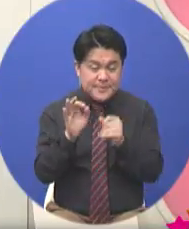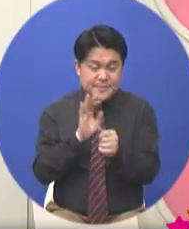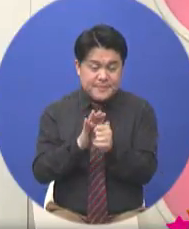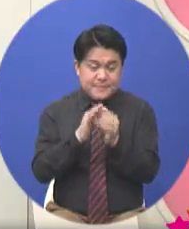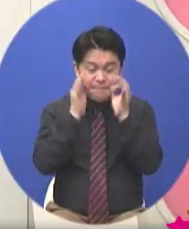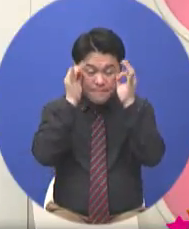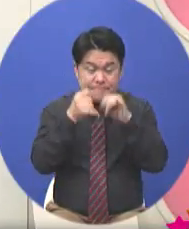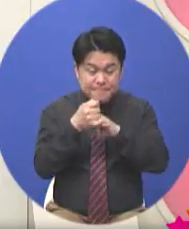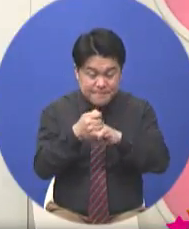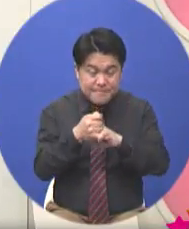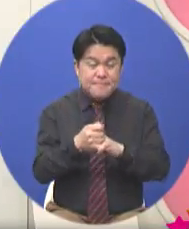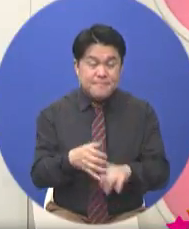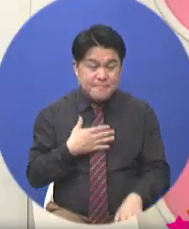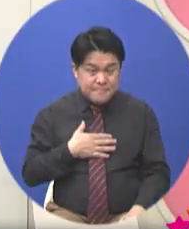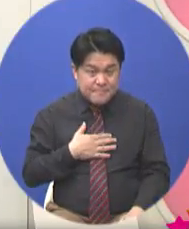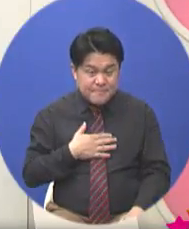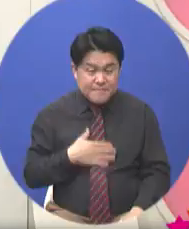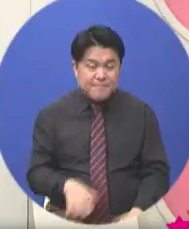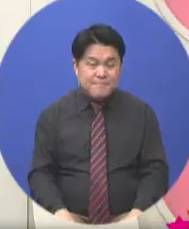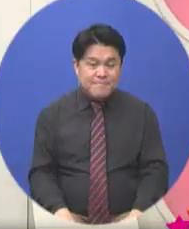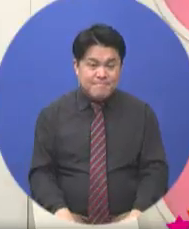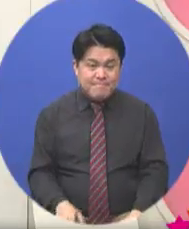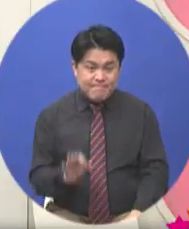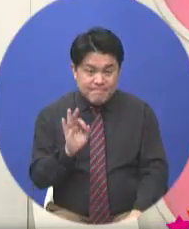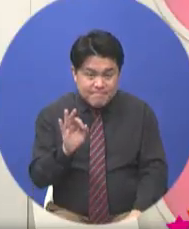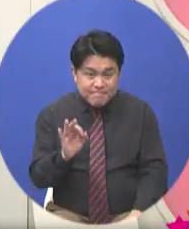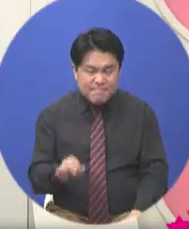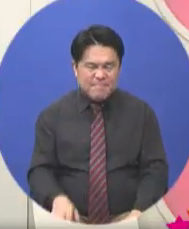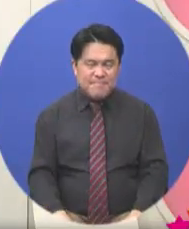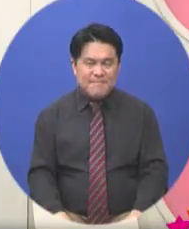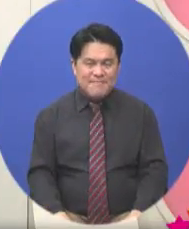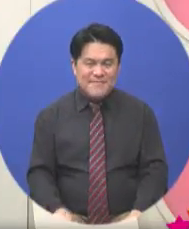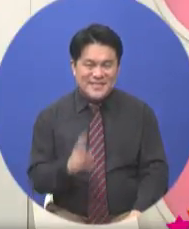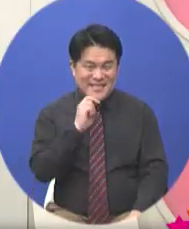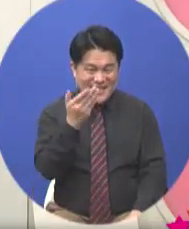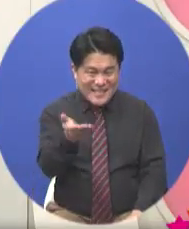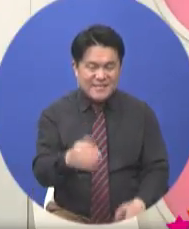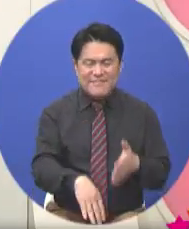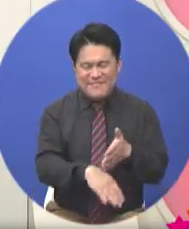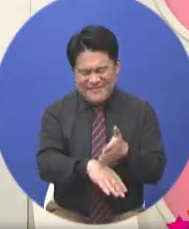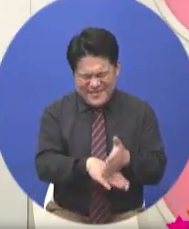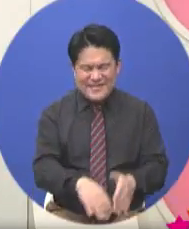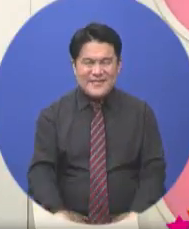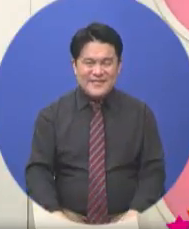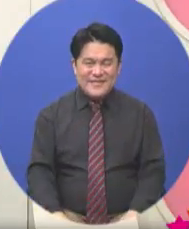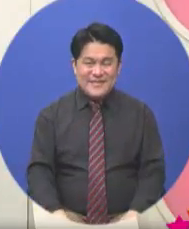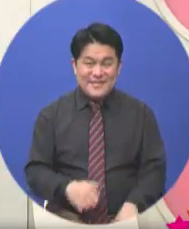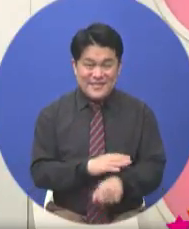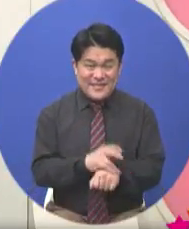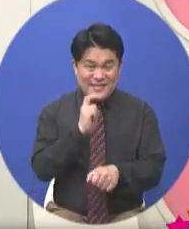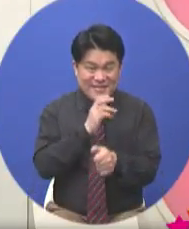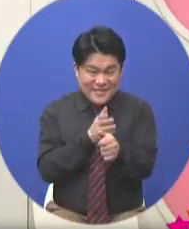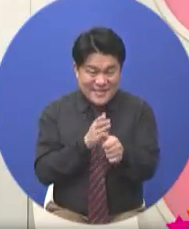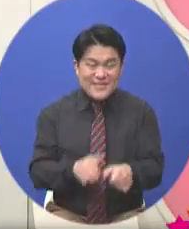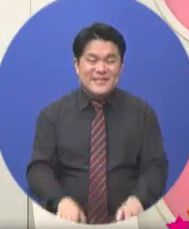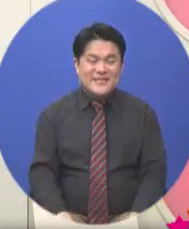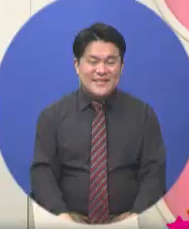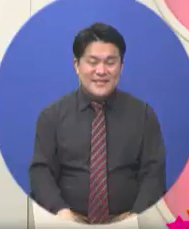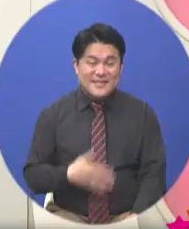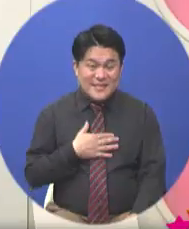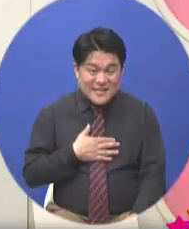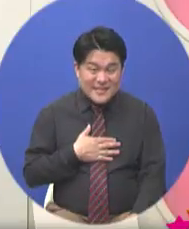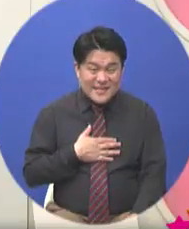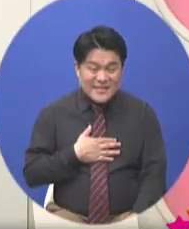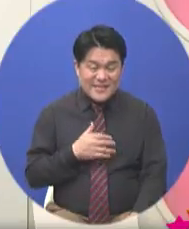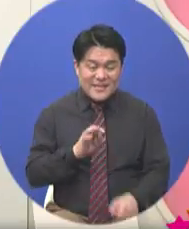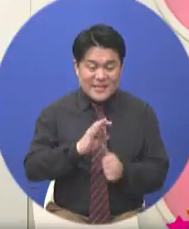데까지 최대한으로 함께 해 보도록 하겠습니다. 네. 음악 네, 드릴게 잘 예, 음악 드릴게 잘 불러 주세요. 네.